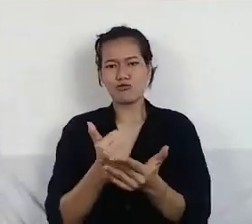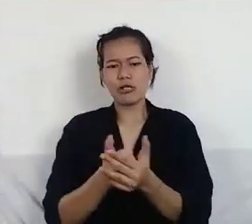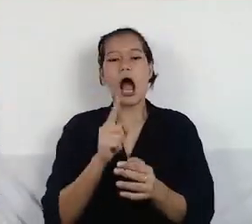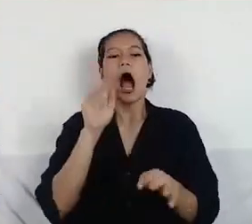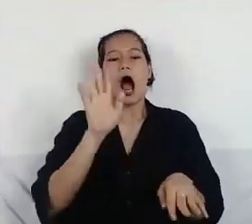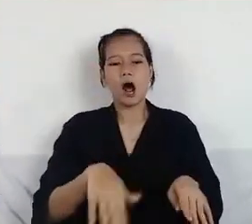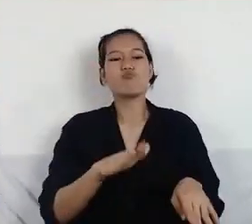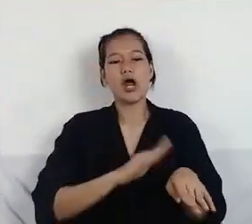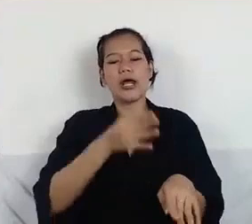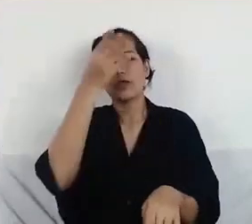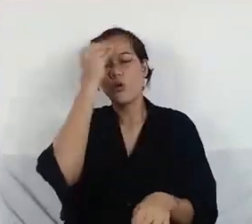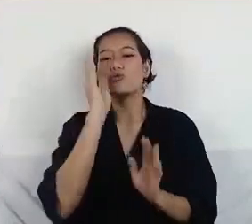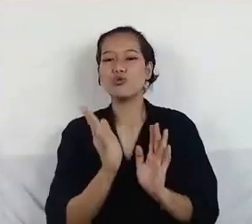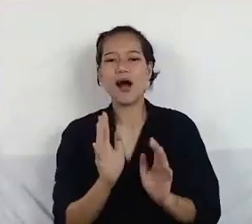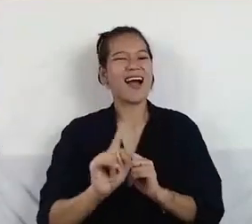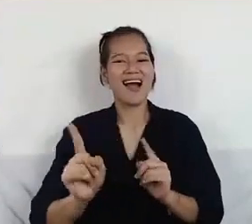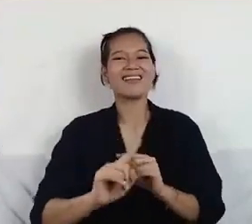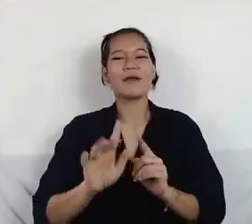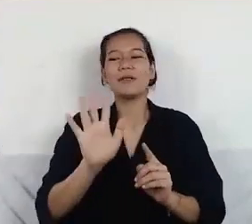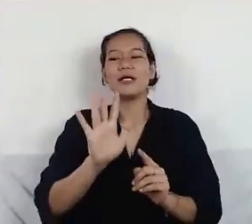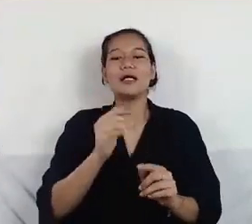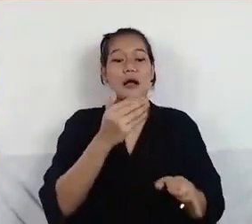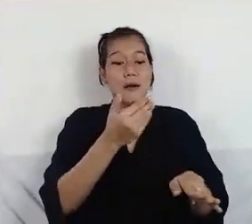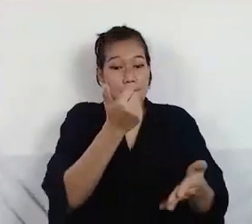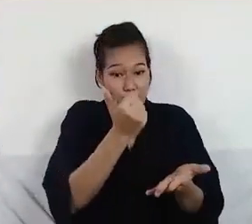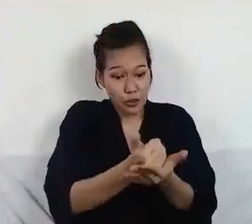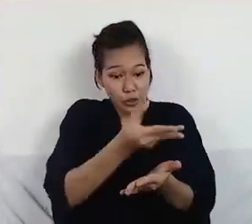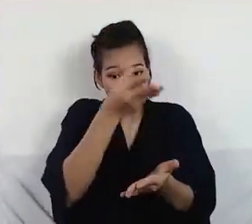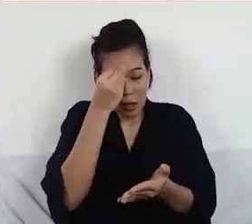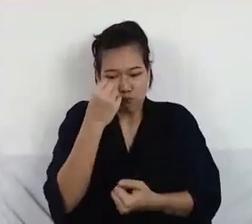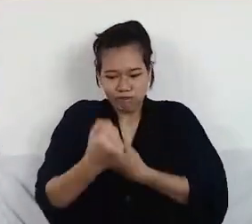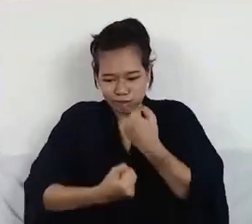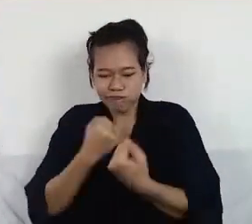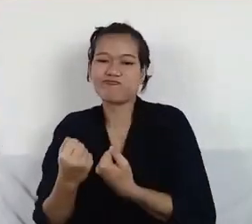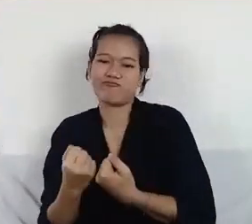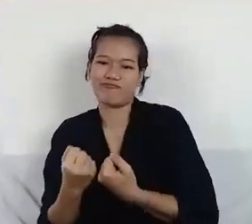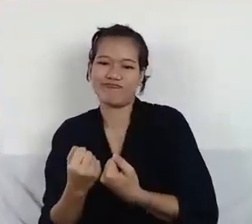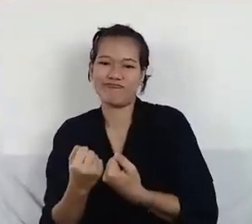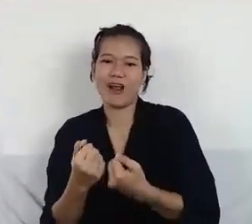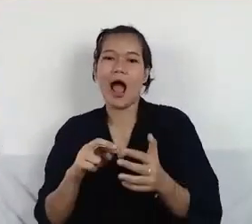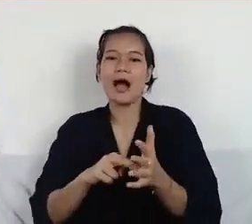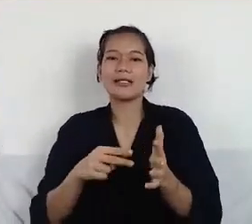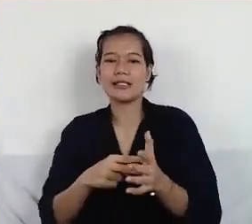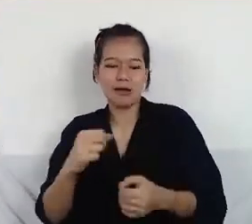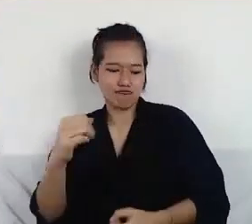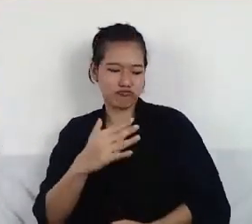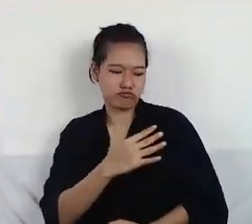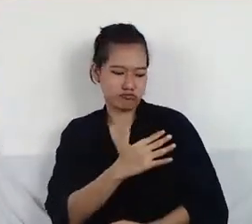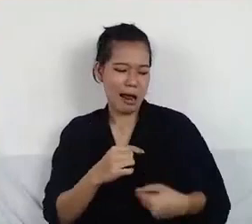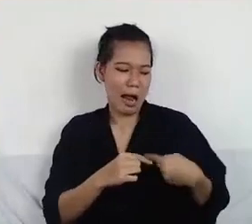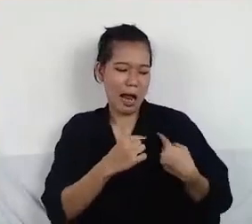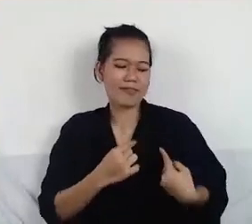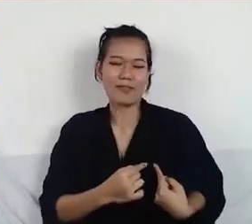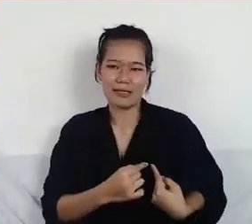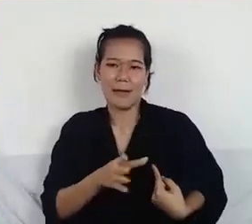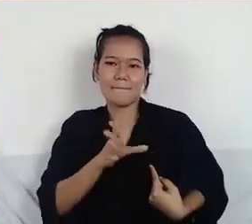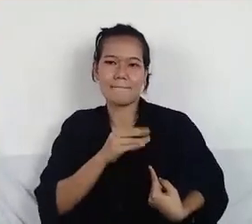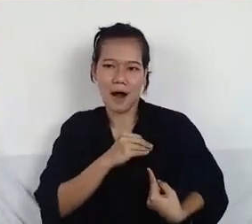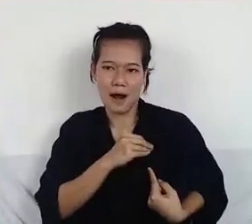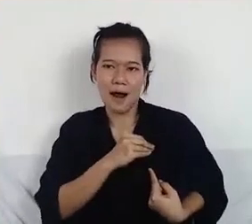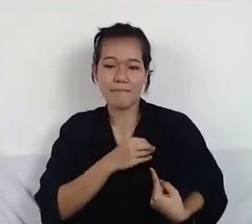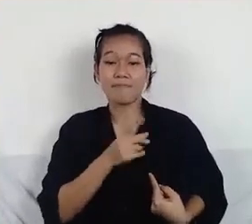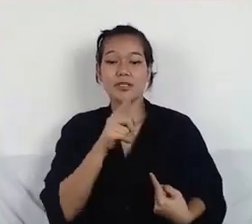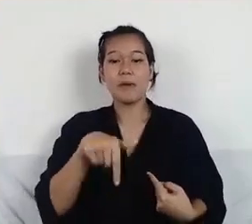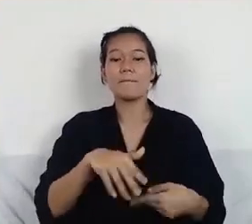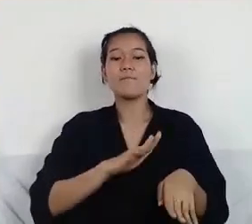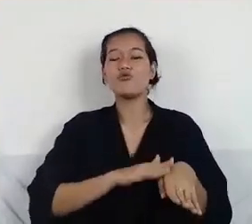tetapi sudah menjadi sebuah praktik hidup nyata. Makanya touching heart, ya, menyentuh hati. Karena ini merupakan suatu budaya